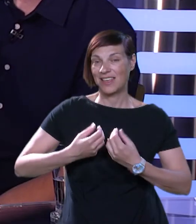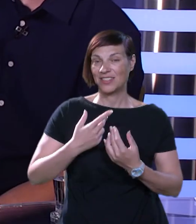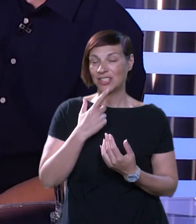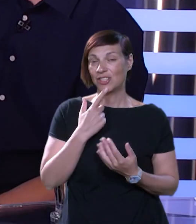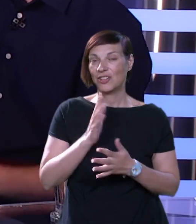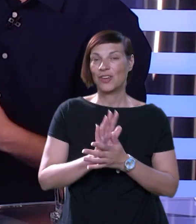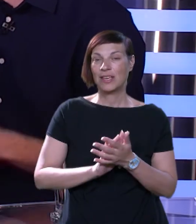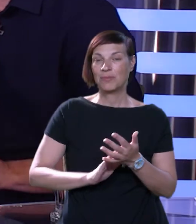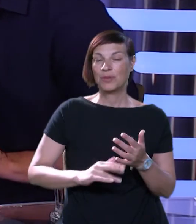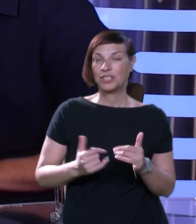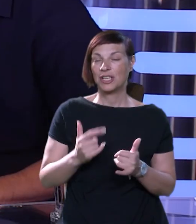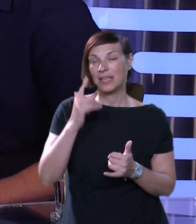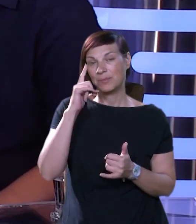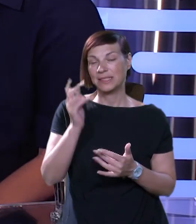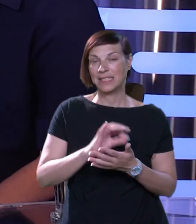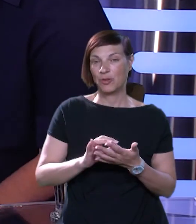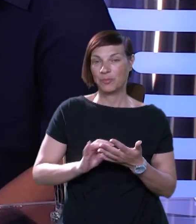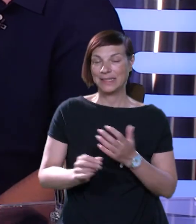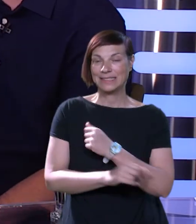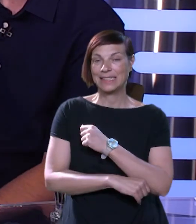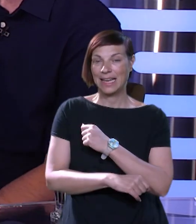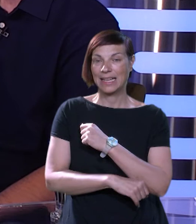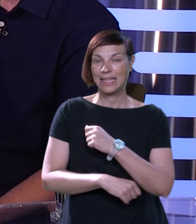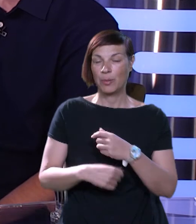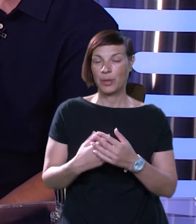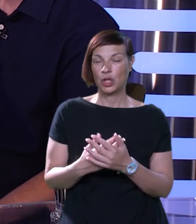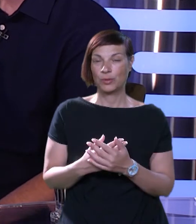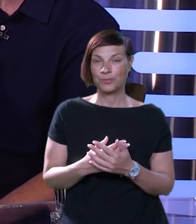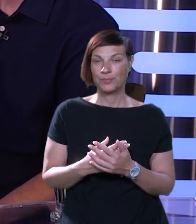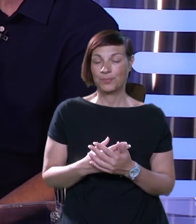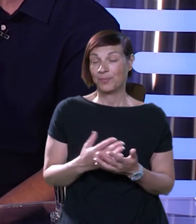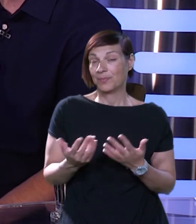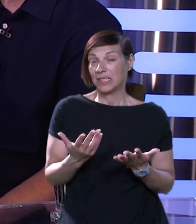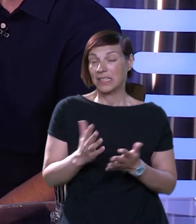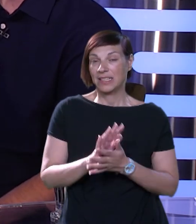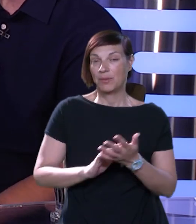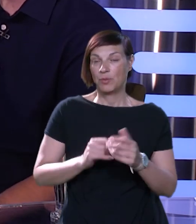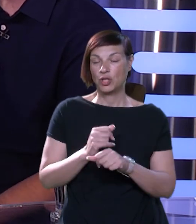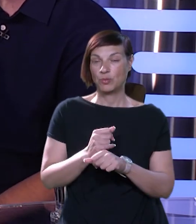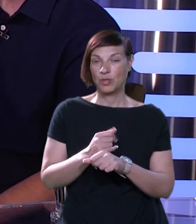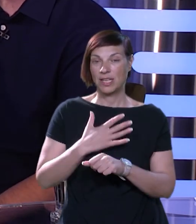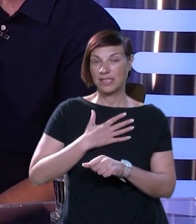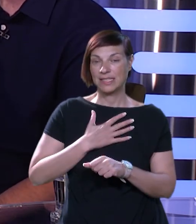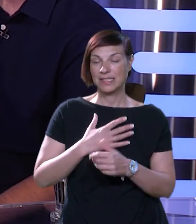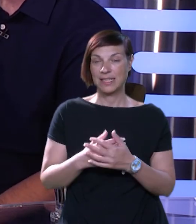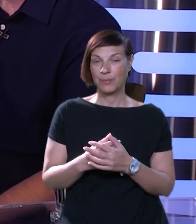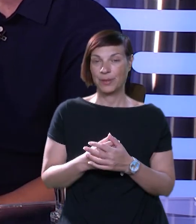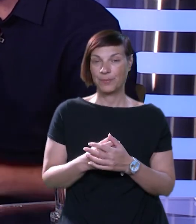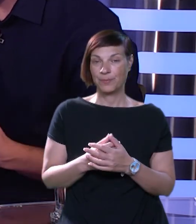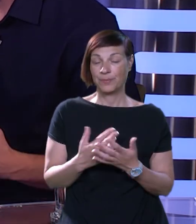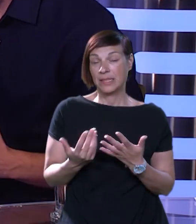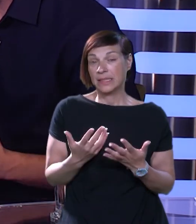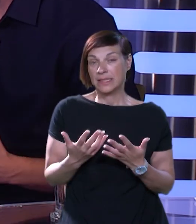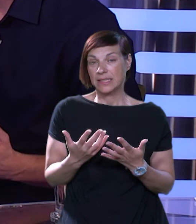za one koji tek počinju ili možda misle upisivati akademiju? Gdje možda da počnu raditi na sebi? Gdje